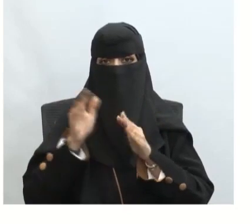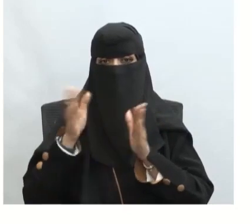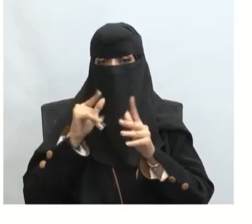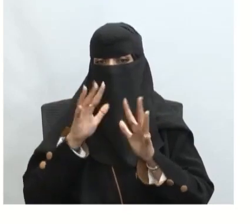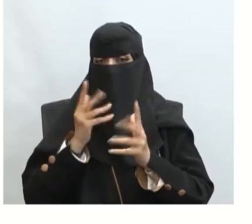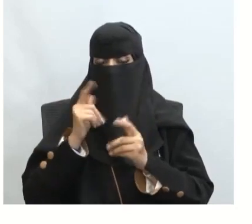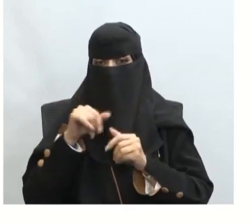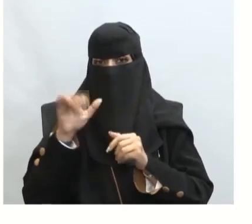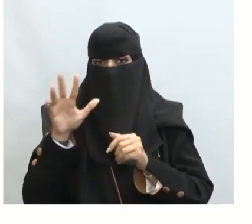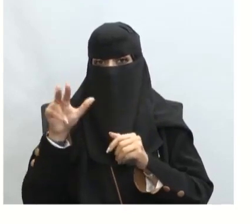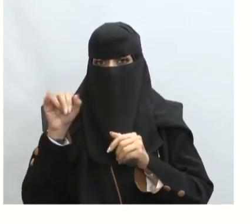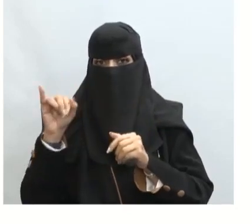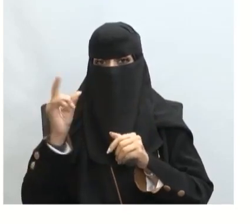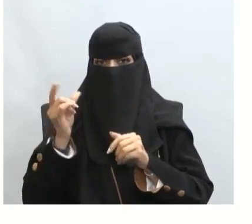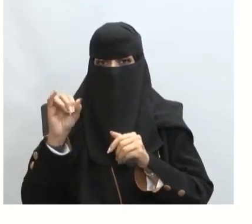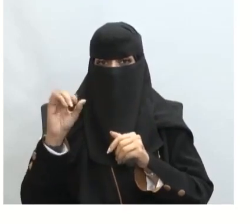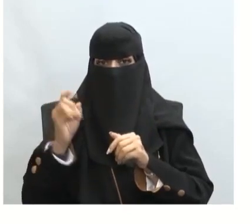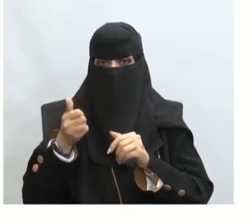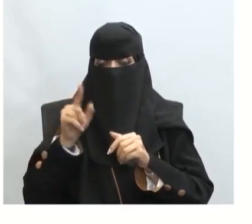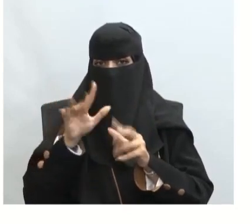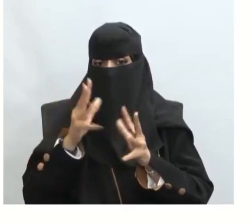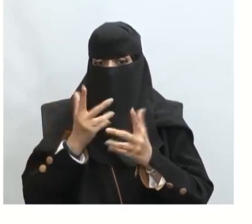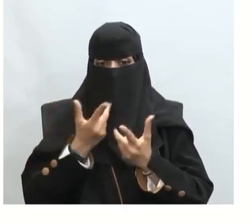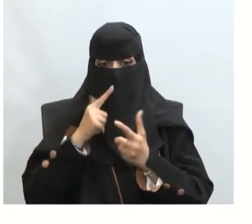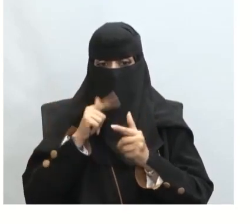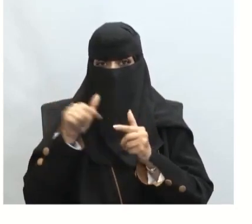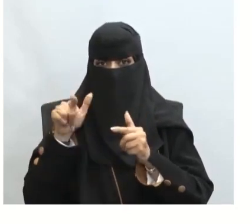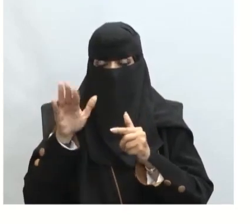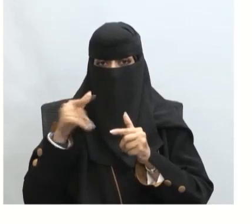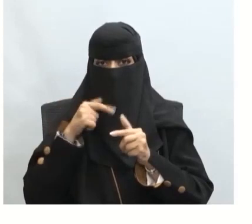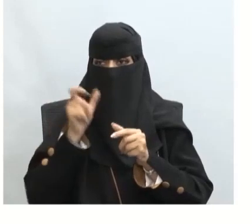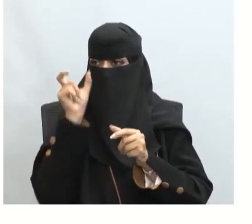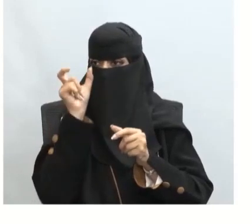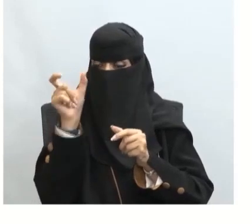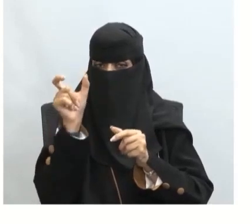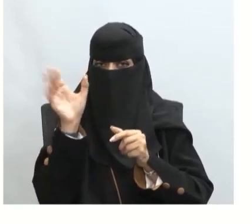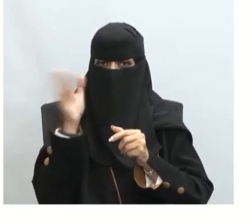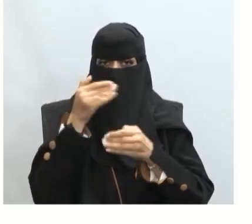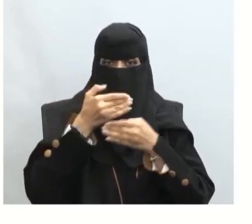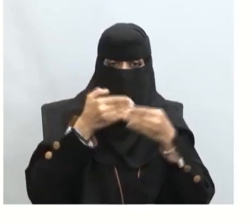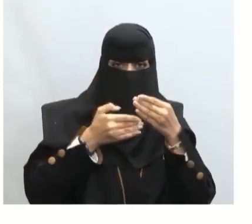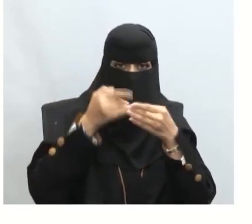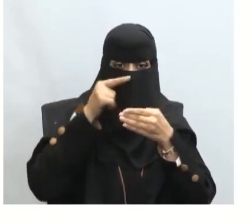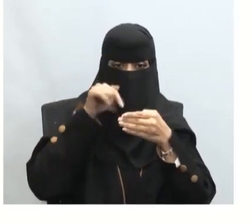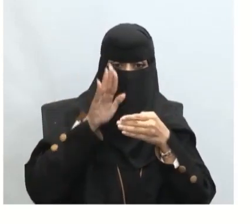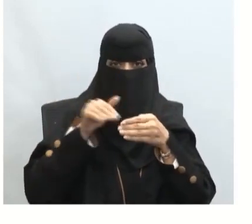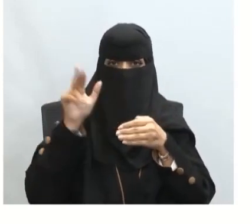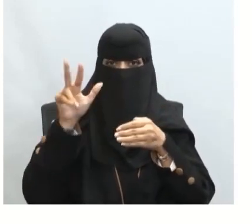ما هو المونمر ما هو المونمر ووحده بناء